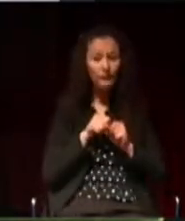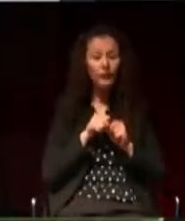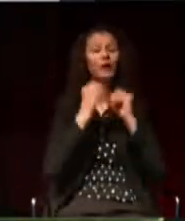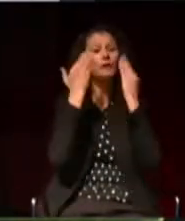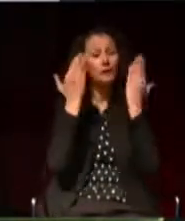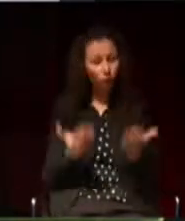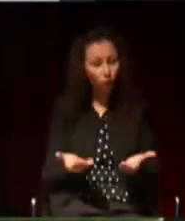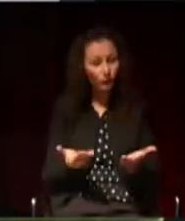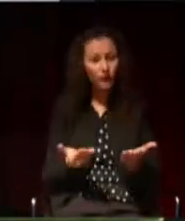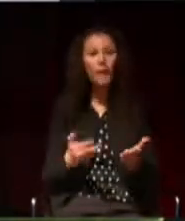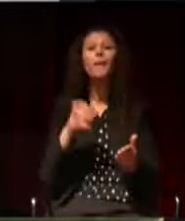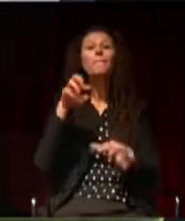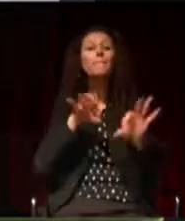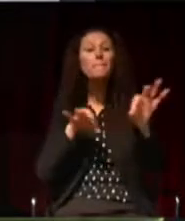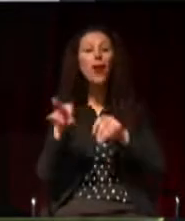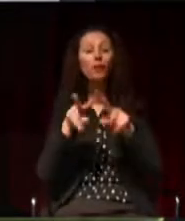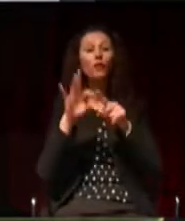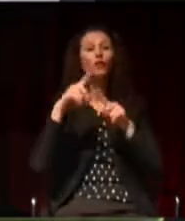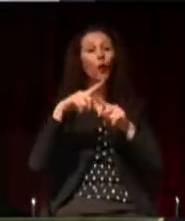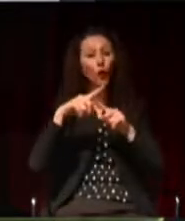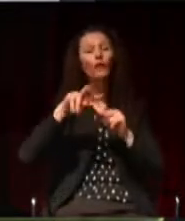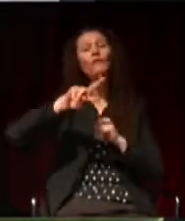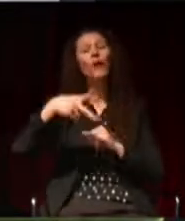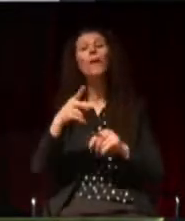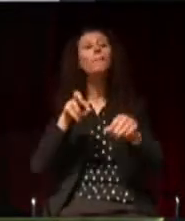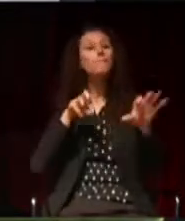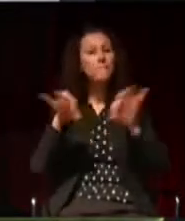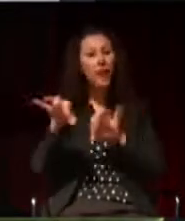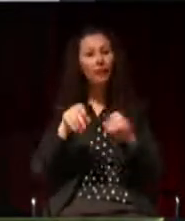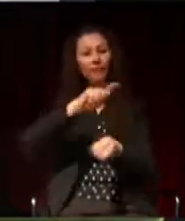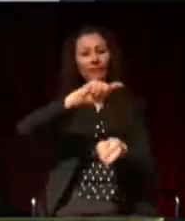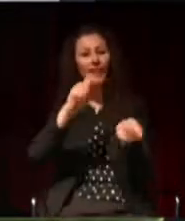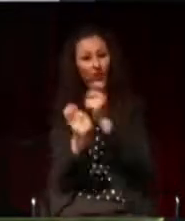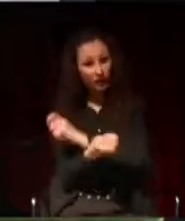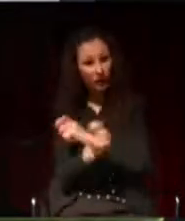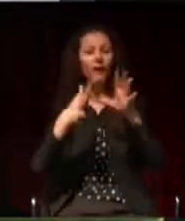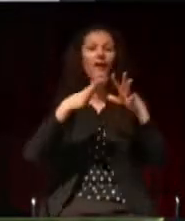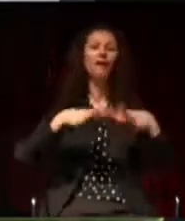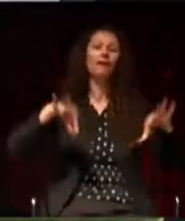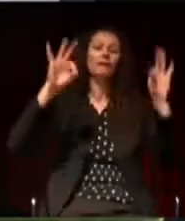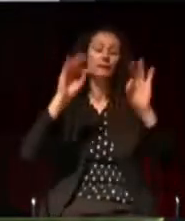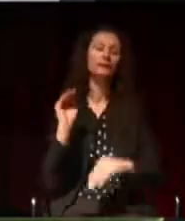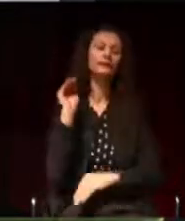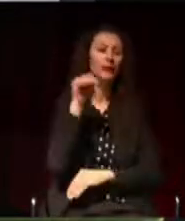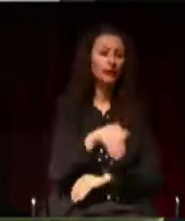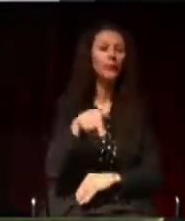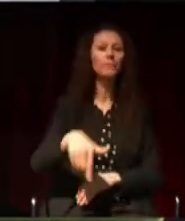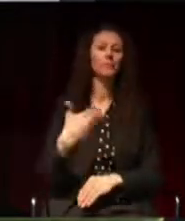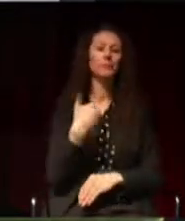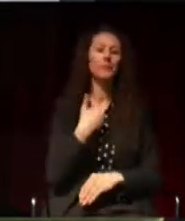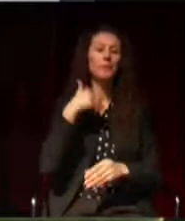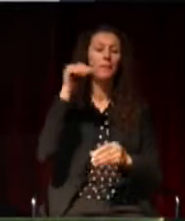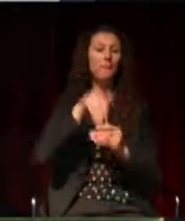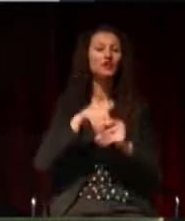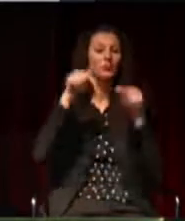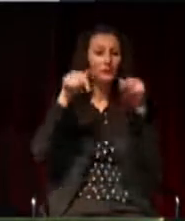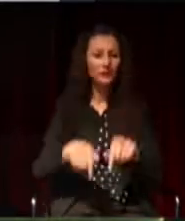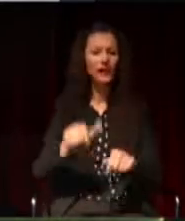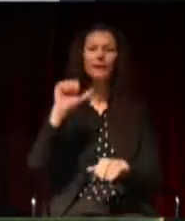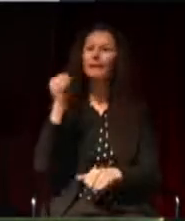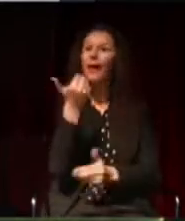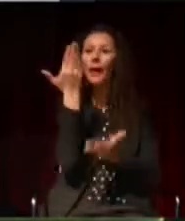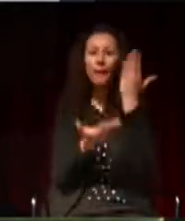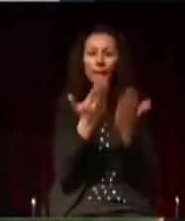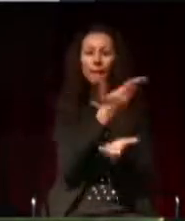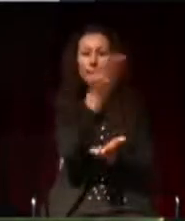kabul ederek plan notlarına, gerekirse plan değişikliklerine hazırlık yapıp getirecekler. Bizim meclisimizde bunları